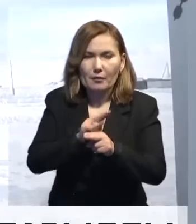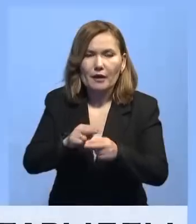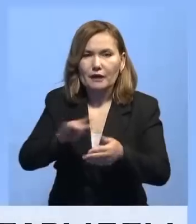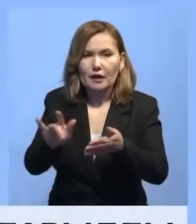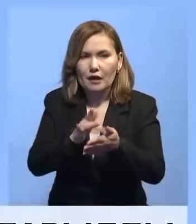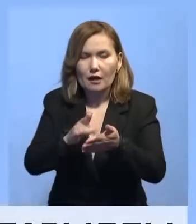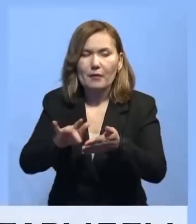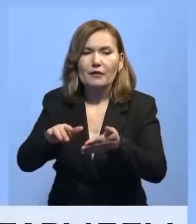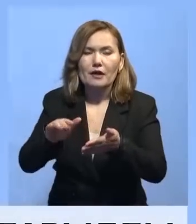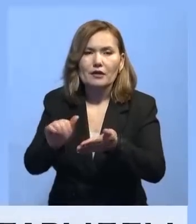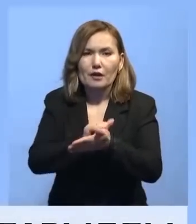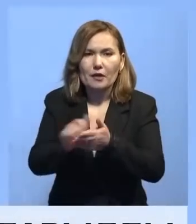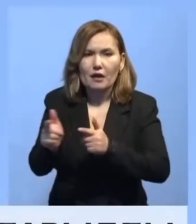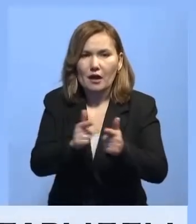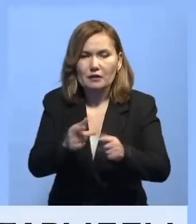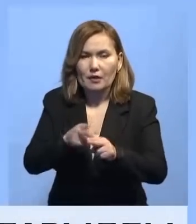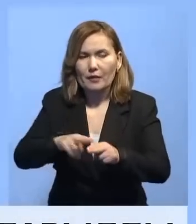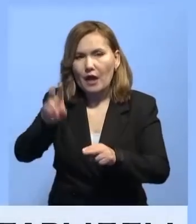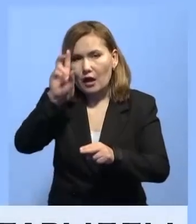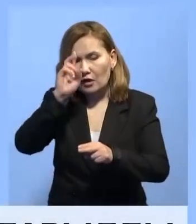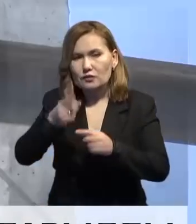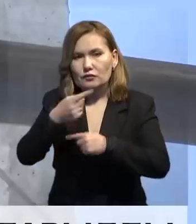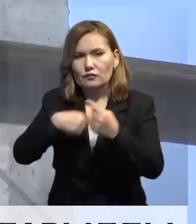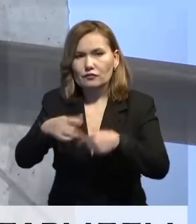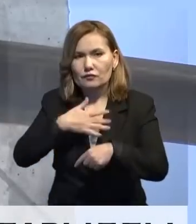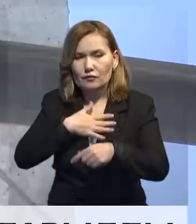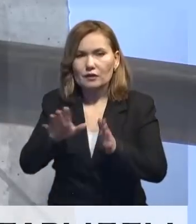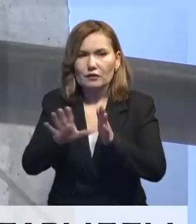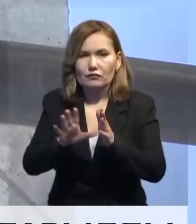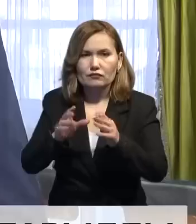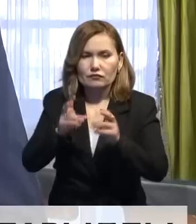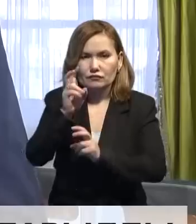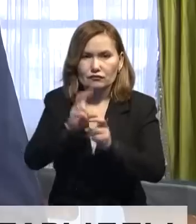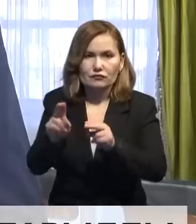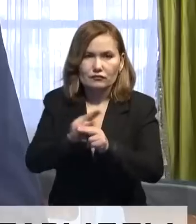бойынша сметалық құжаттар әзірленіп жатыр. Жұмыс биыл басталады.